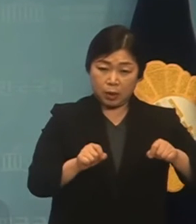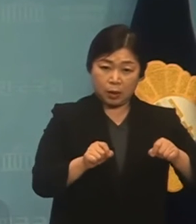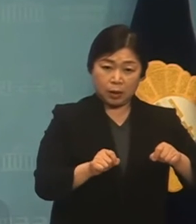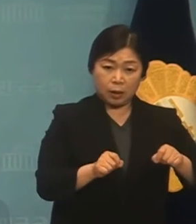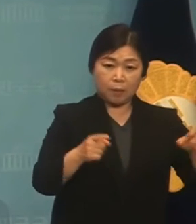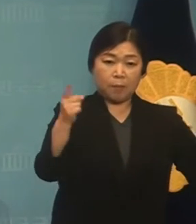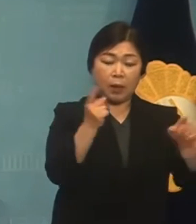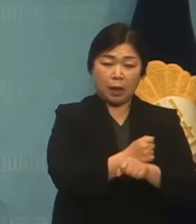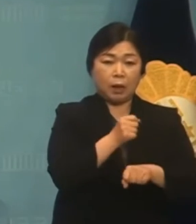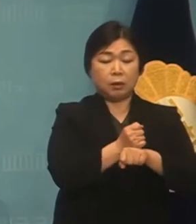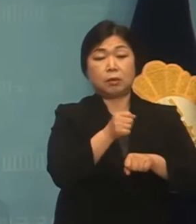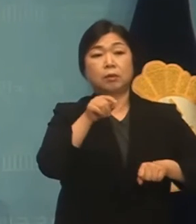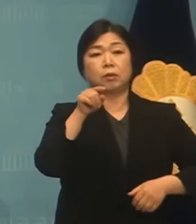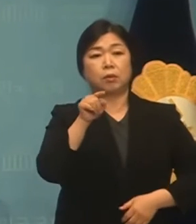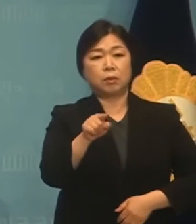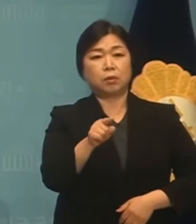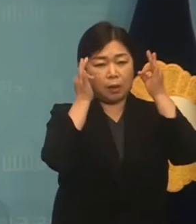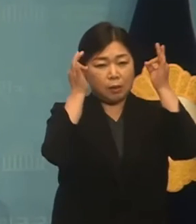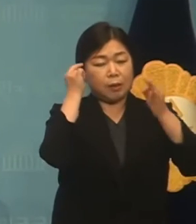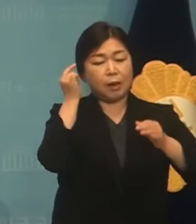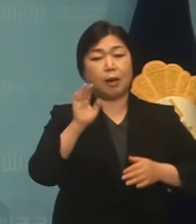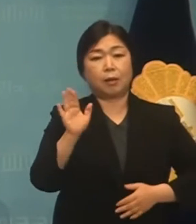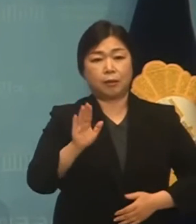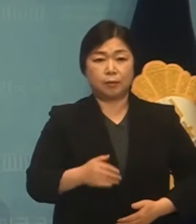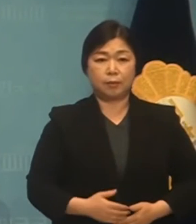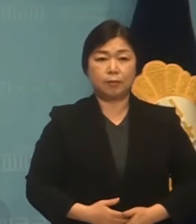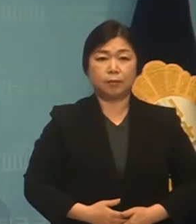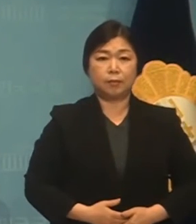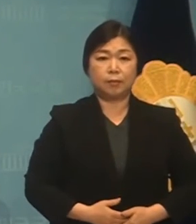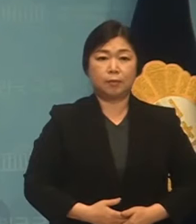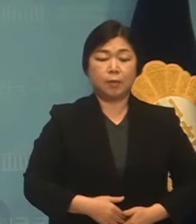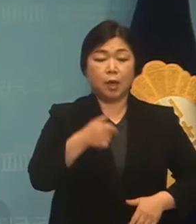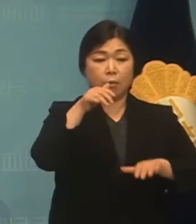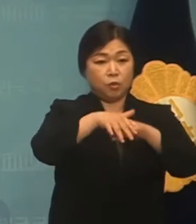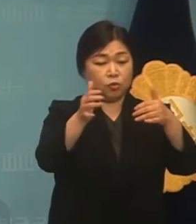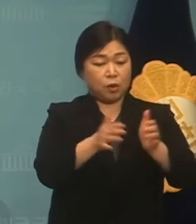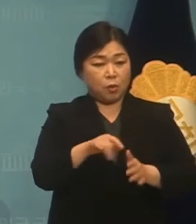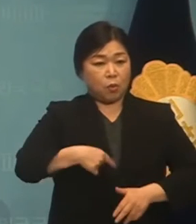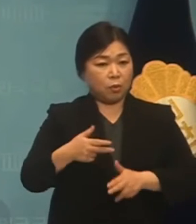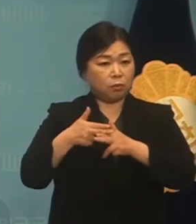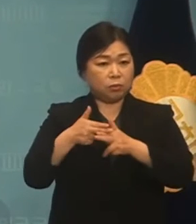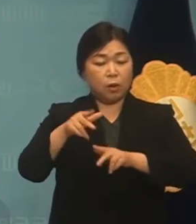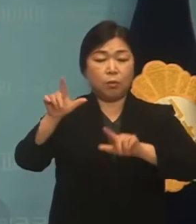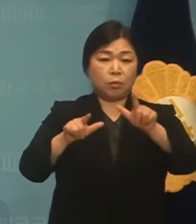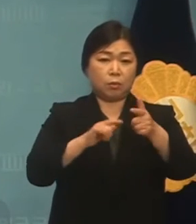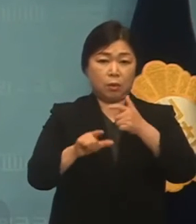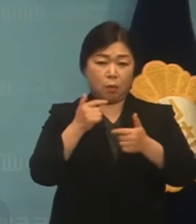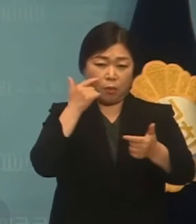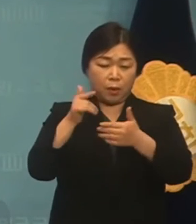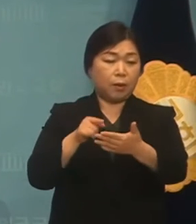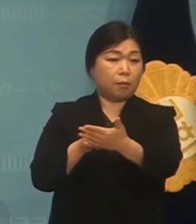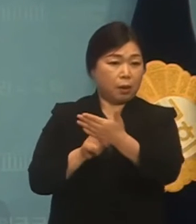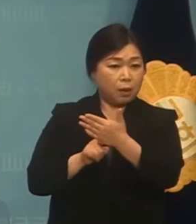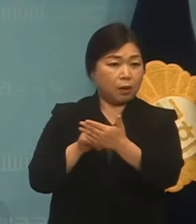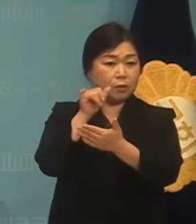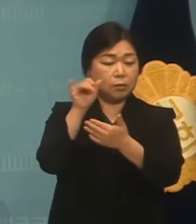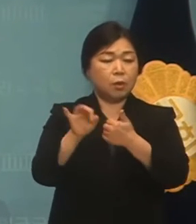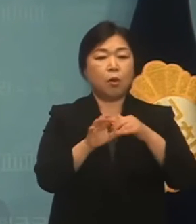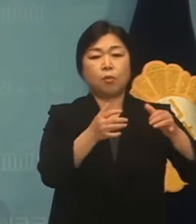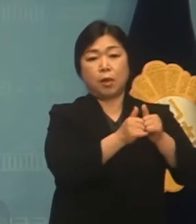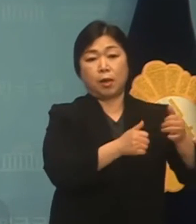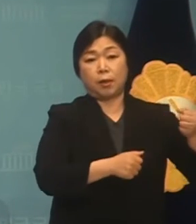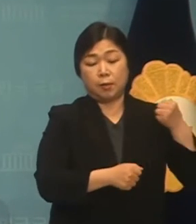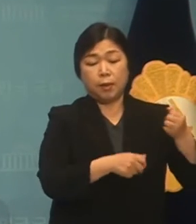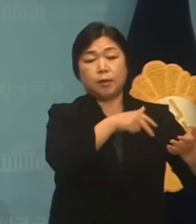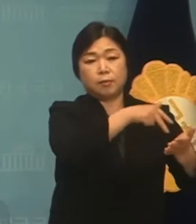강대강으로 가는 것이 결코 최선이라 생각합니다. 민주당의 독단적인 모습이 더 강렬하게 나타날 수 있도록